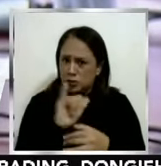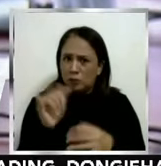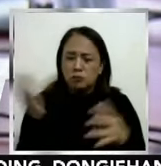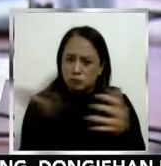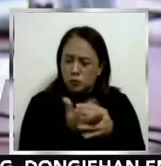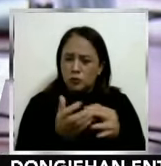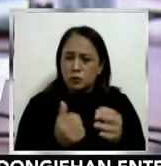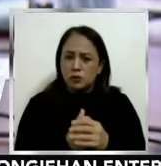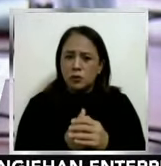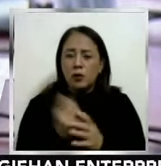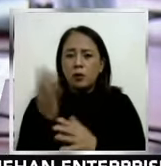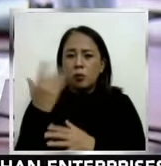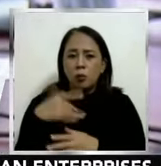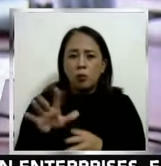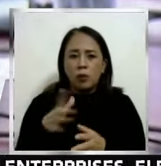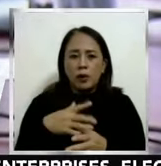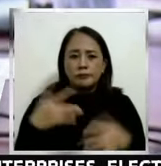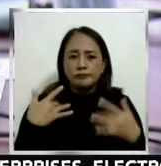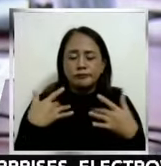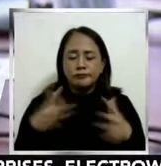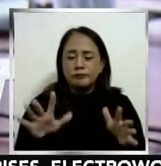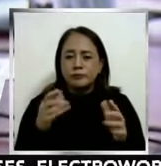sa kapabayaan, dereliction of duty.